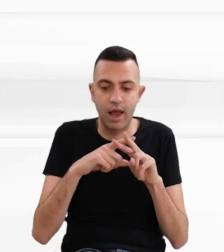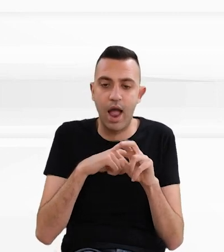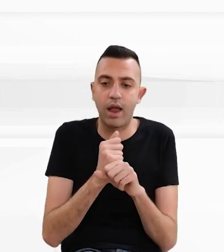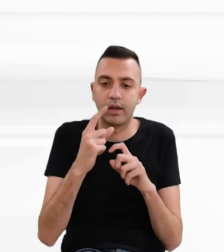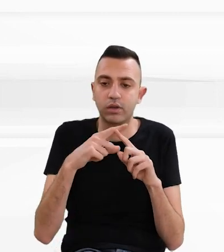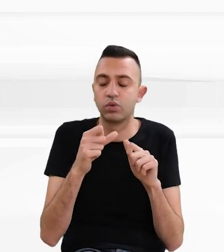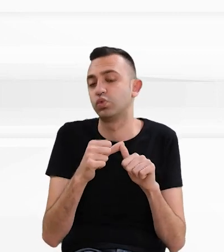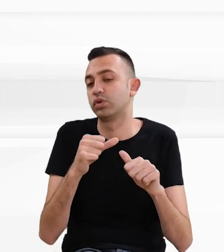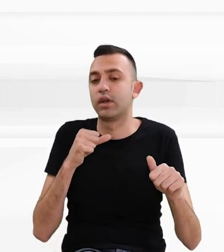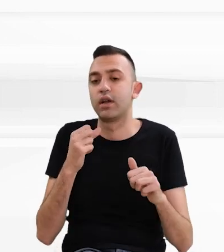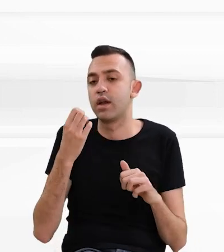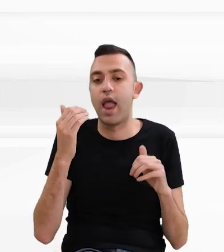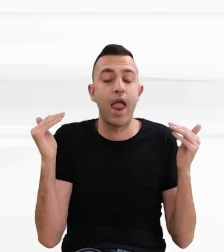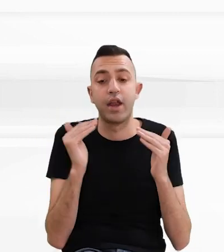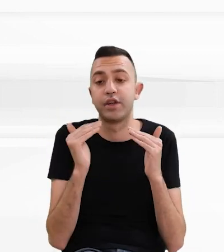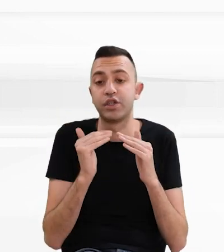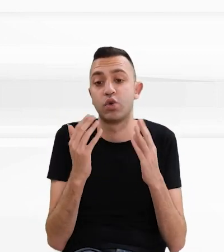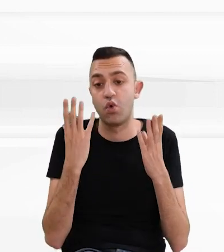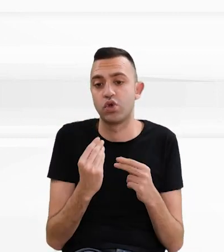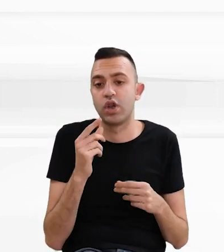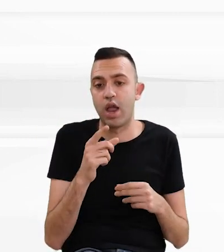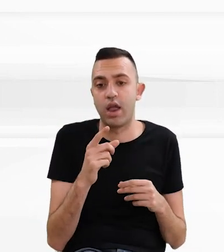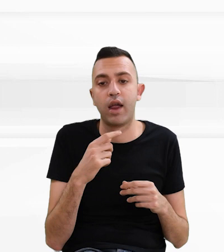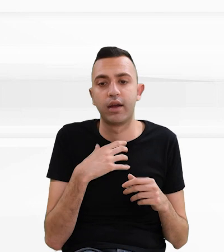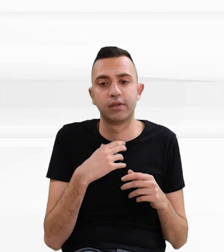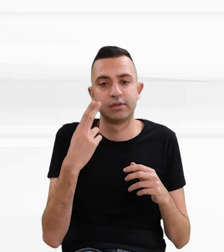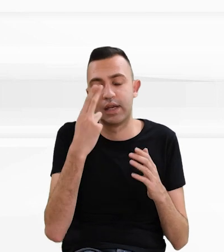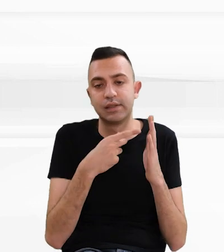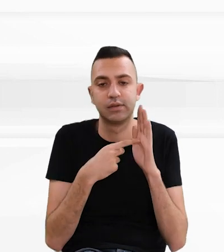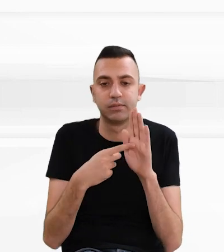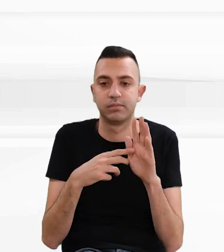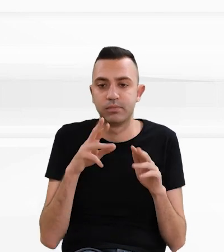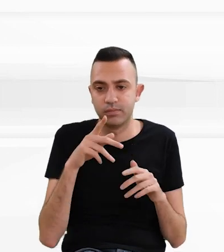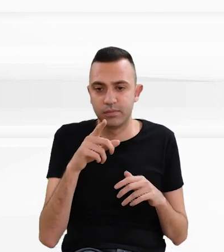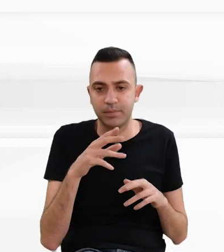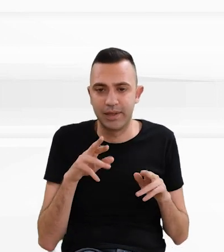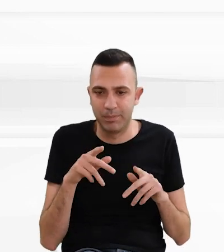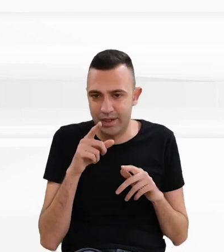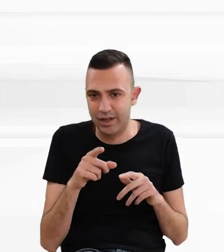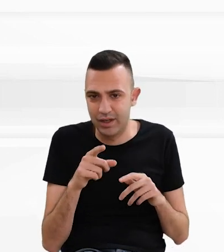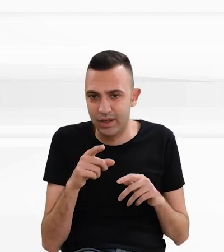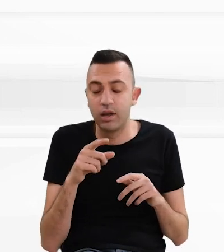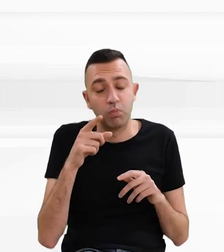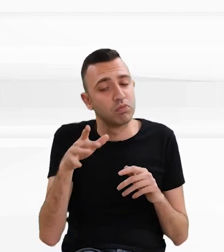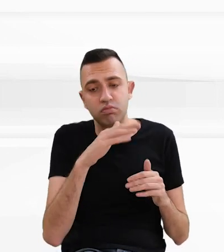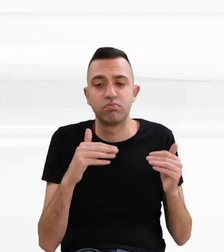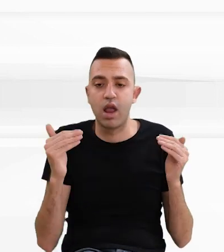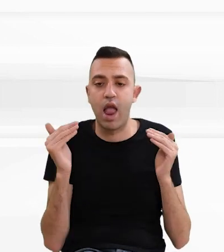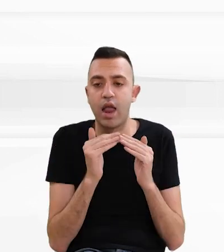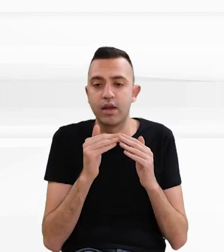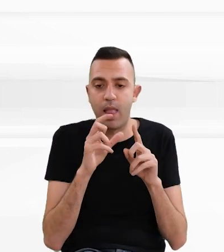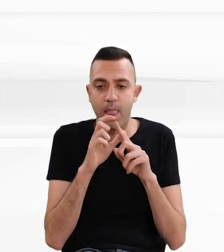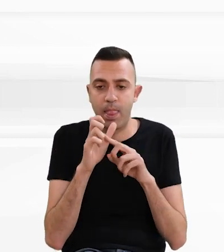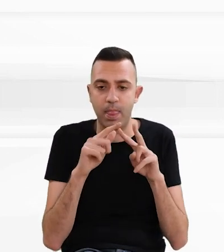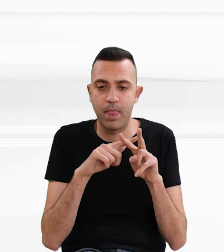burada ifade ettik eşit olacaktır şekildeki de ki ayrıt uzunlukları toplamı burada gösterdik Bunlar birbirlerine eşit o